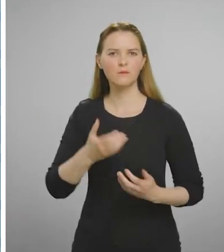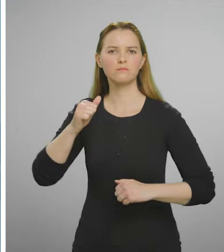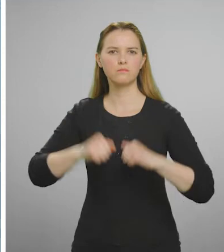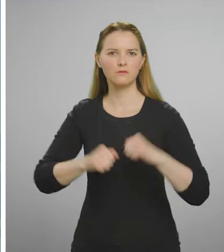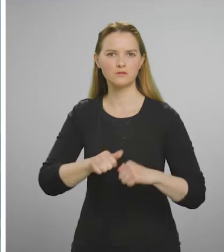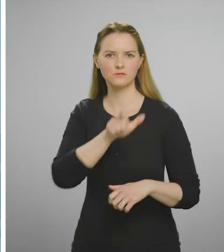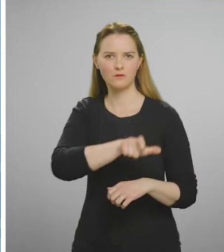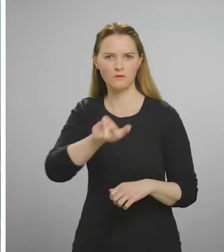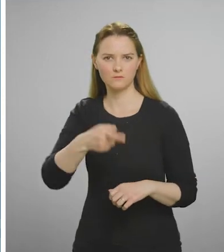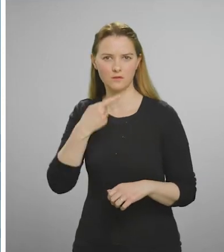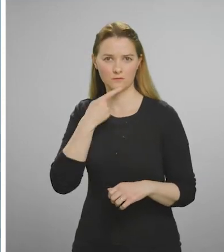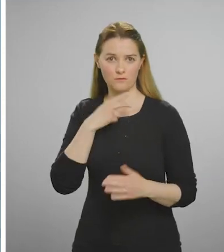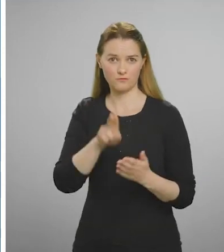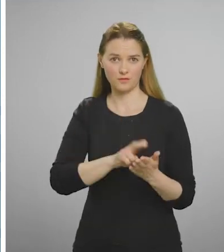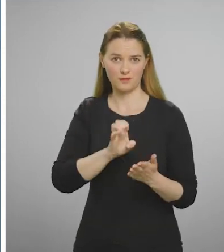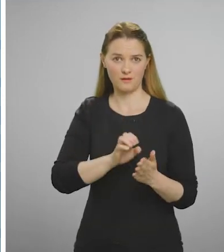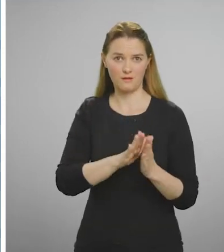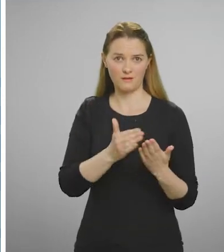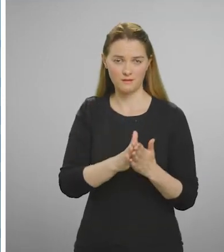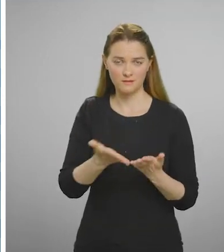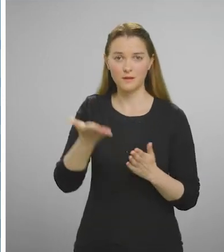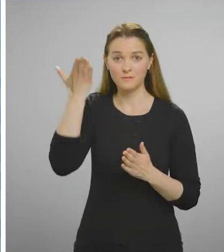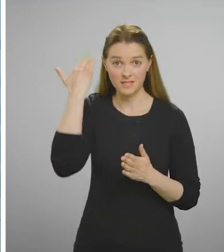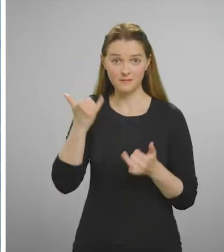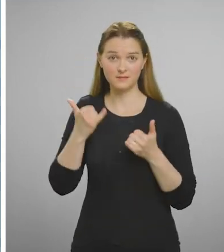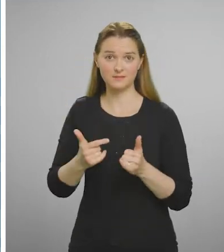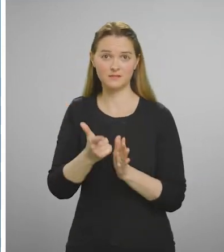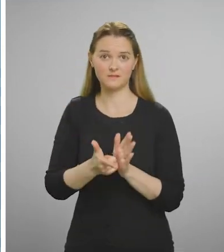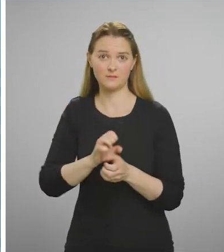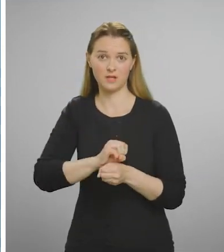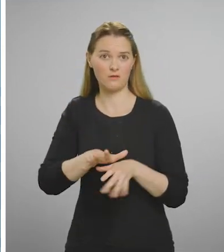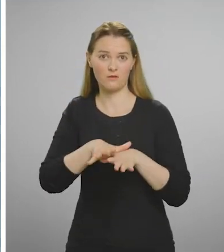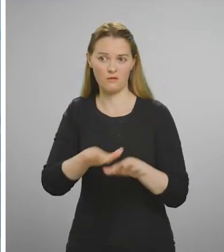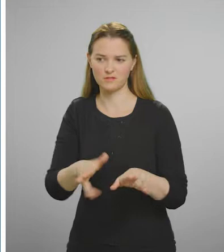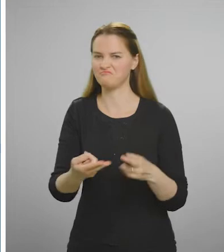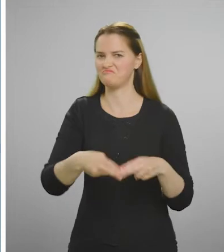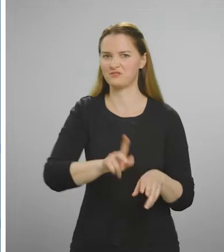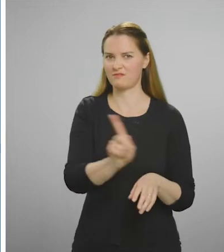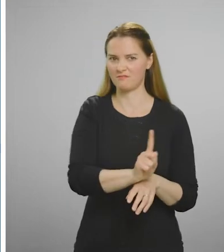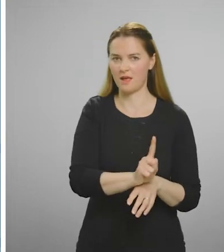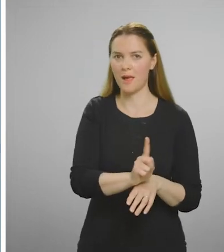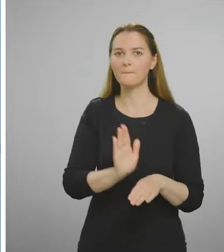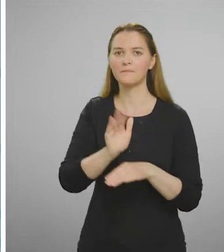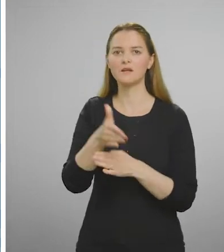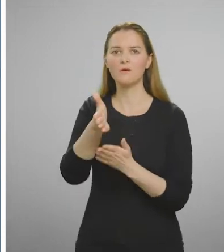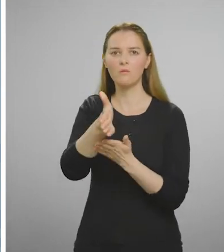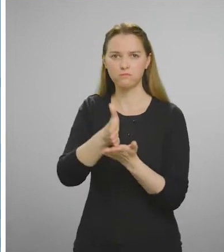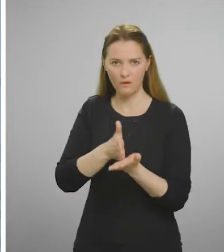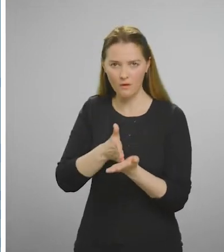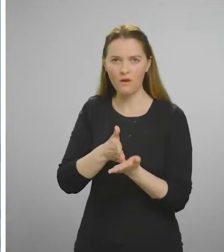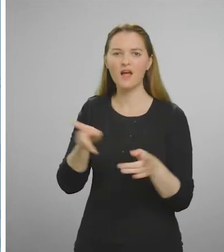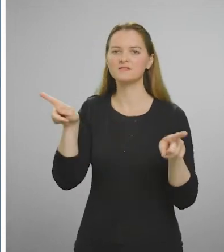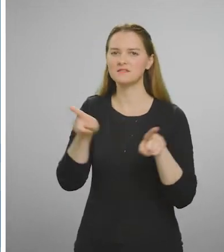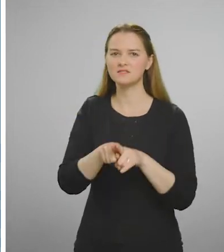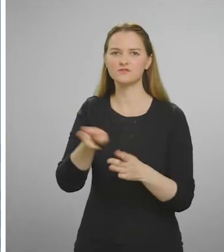koje čitaju e-knjige promijenilo u odnosu na razdoblje prije pandemije? Za većinu ne. Nešto više od polovice onih koji